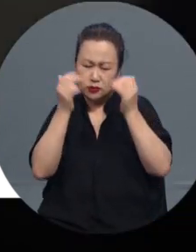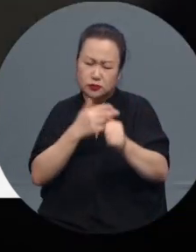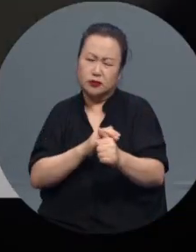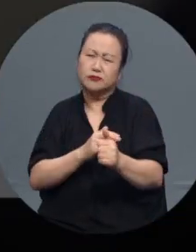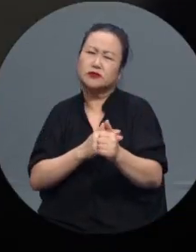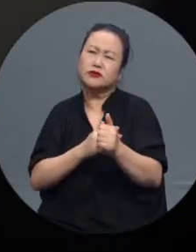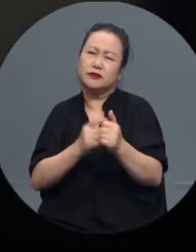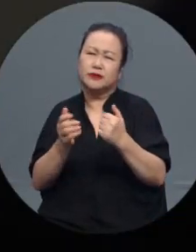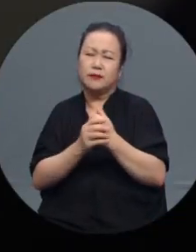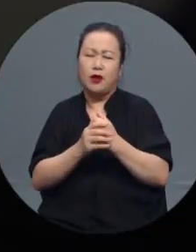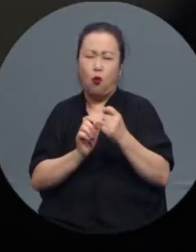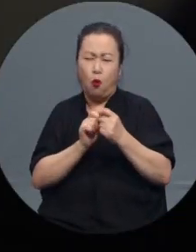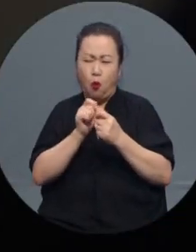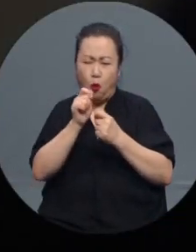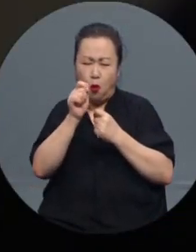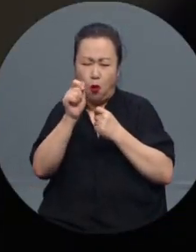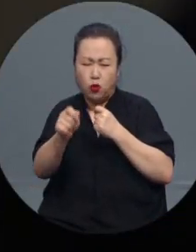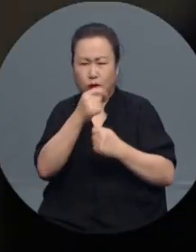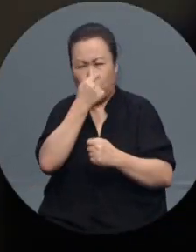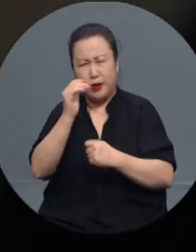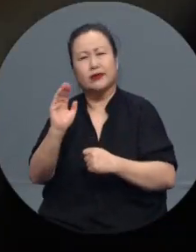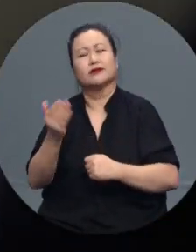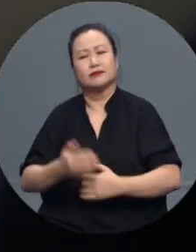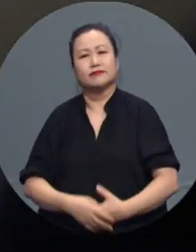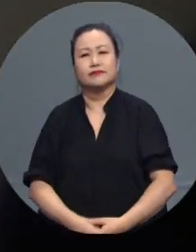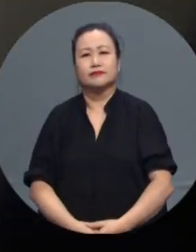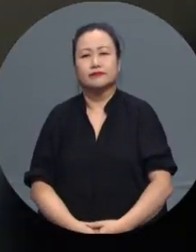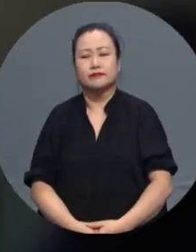수년간 괴로워 한 정황이 확인됐습니다